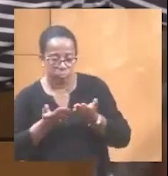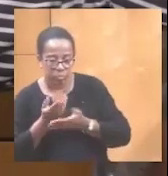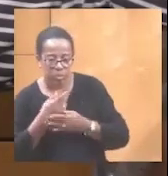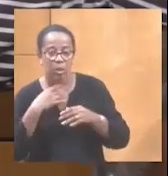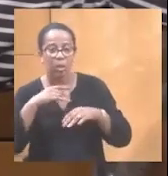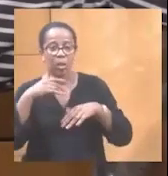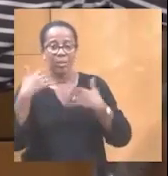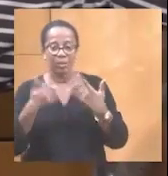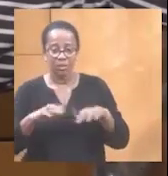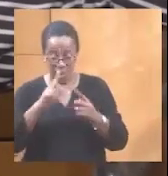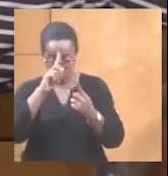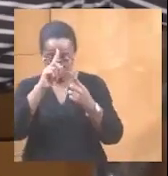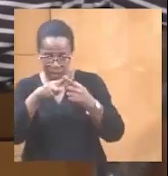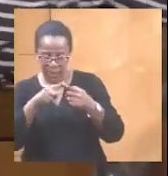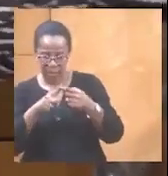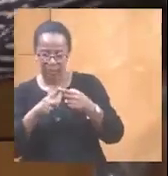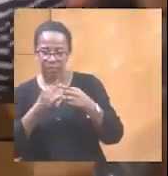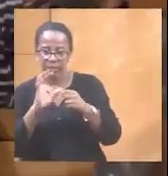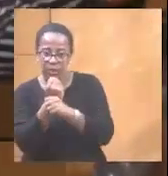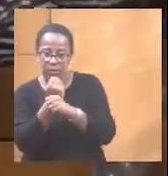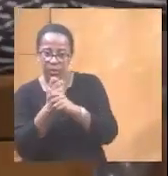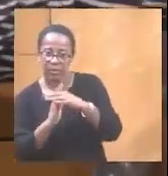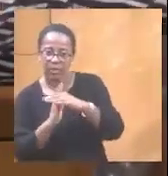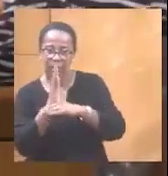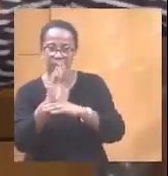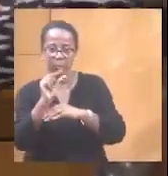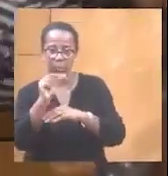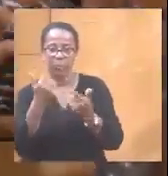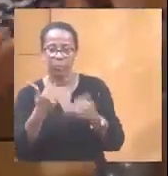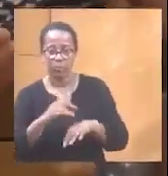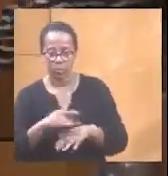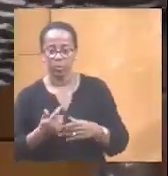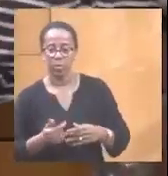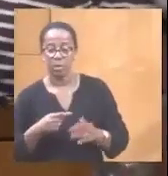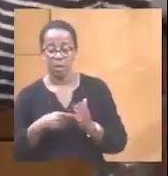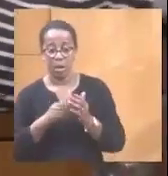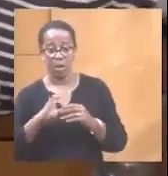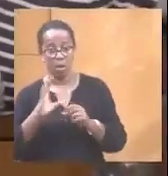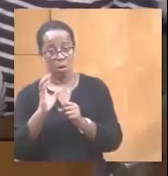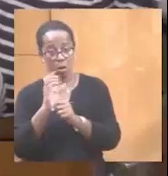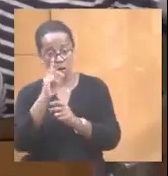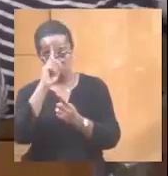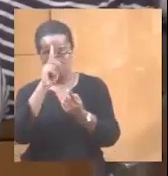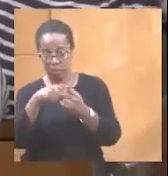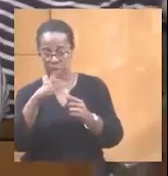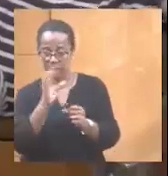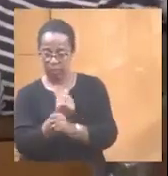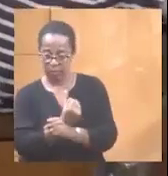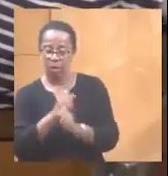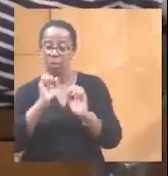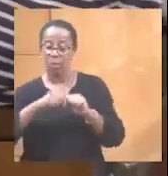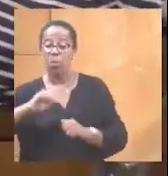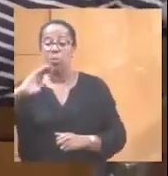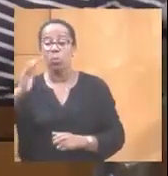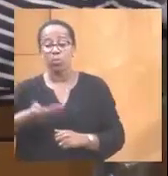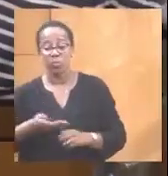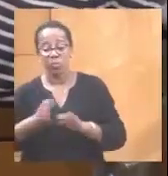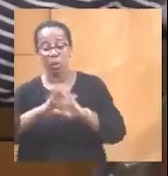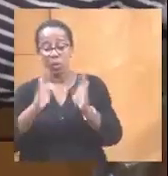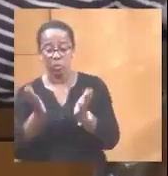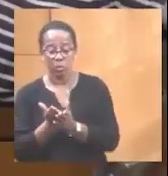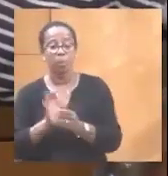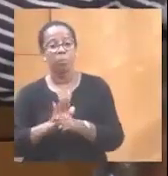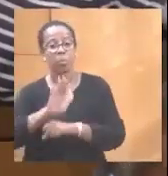légèrement dépassé l'objectif qui était fixé. Quand vous atteignez l'objectif, vous avez en recette, vous pouvez recevoir les sommes